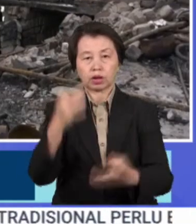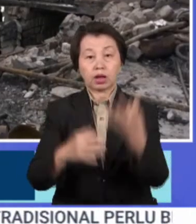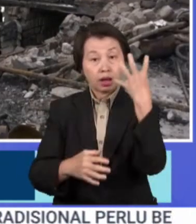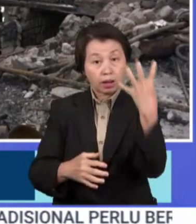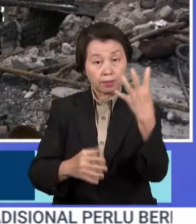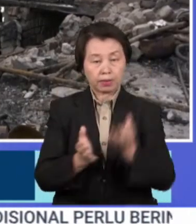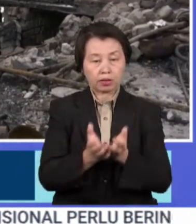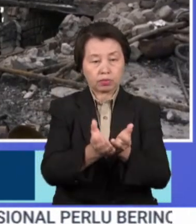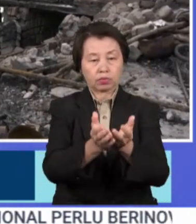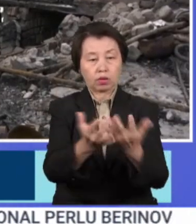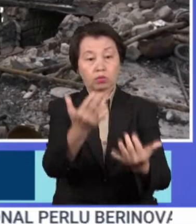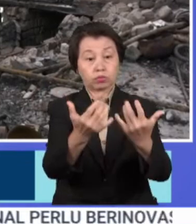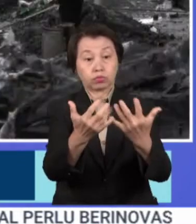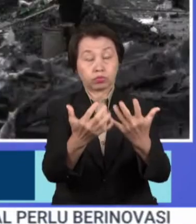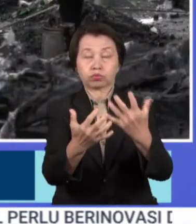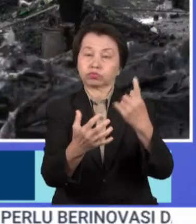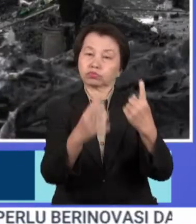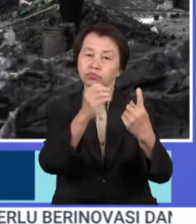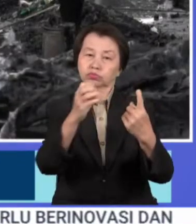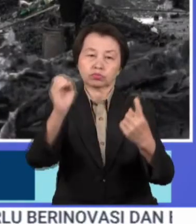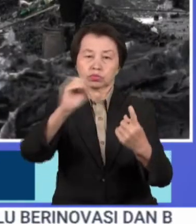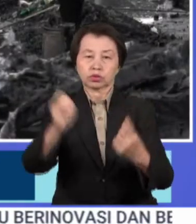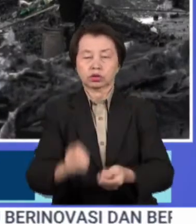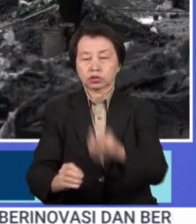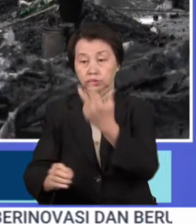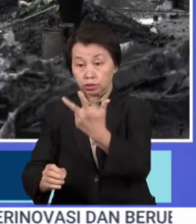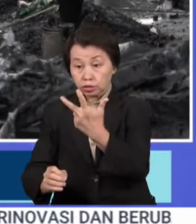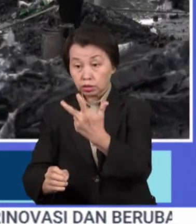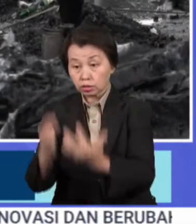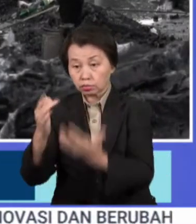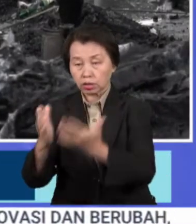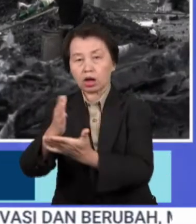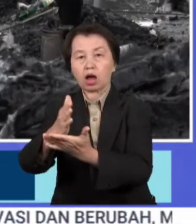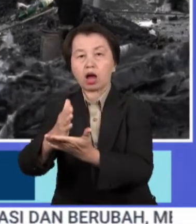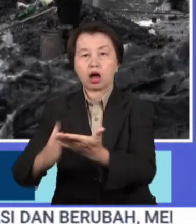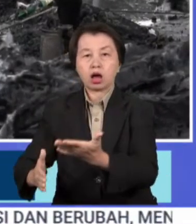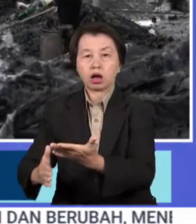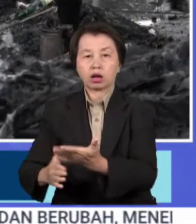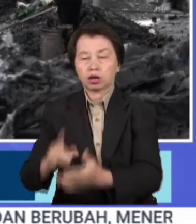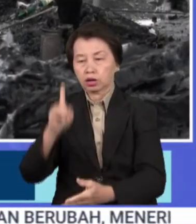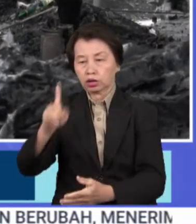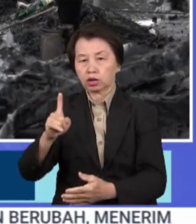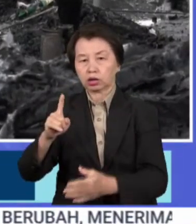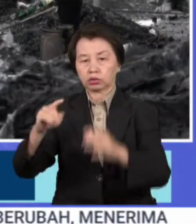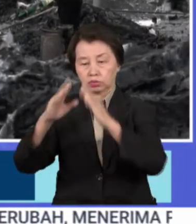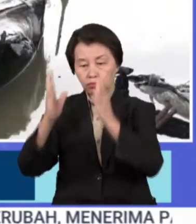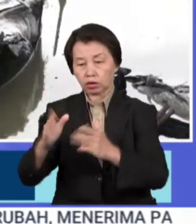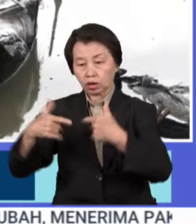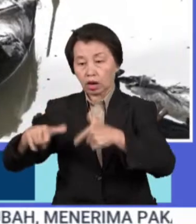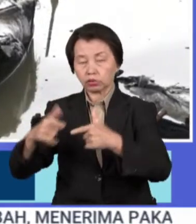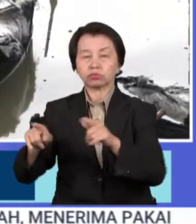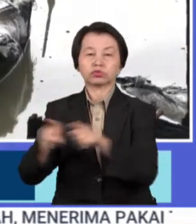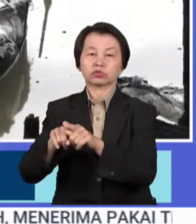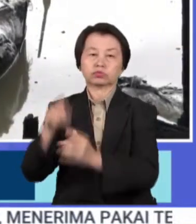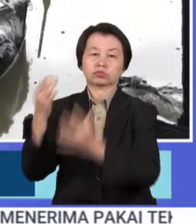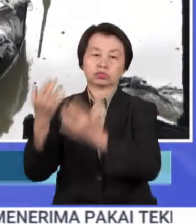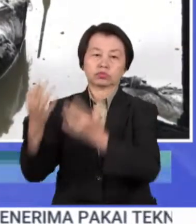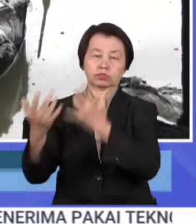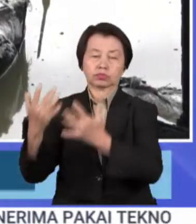bot hangus 100% dengan 3 lagi terbakar sebahagian. Sebuah bangsal juga terbakar.